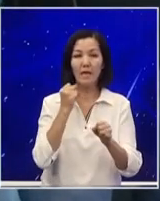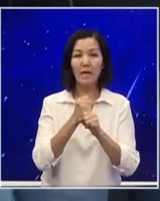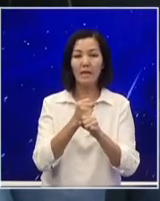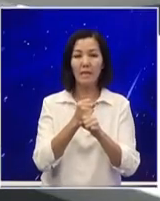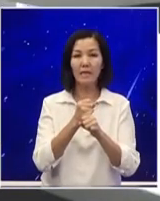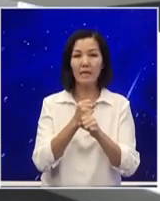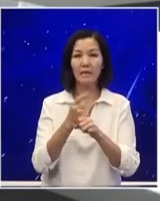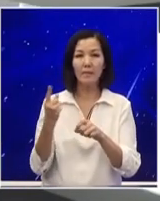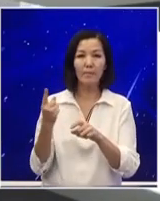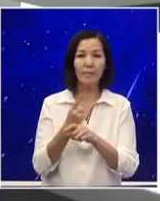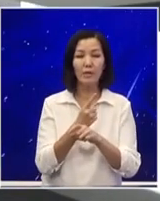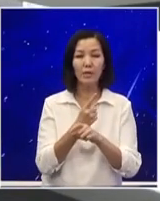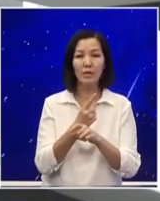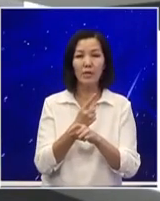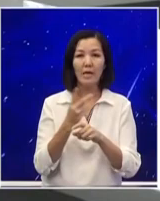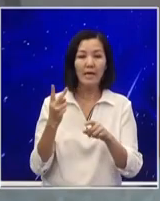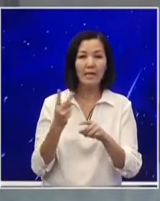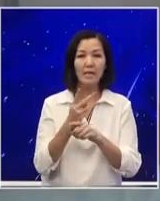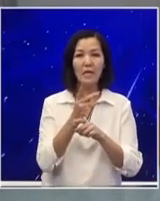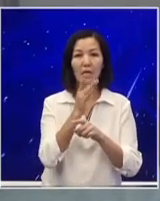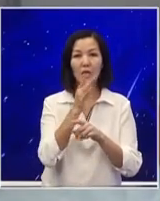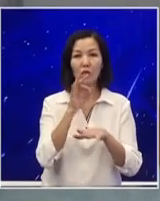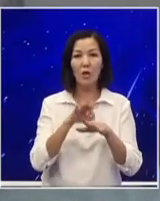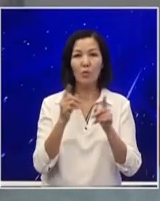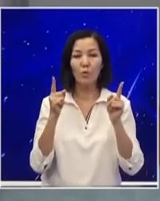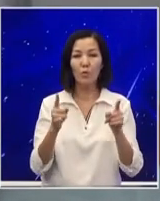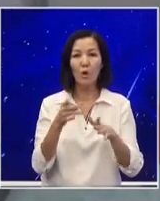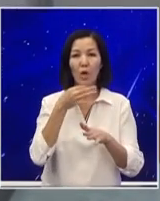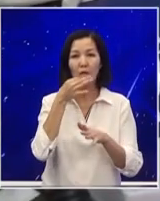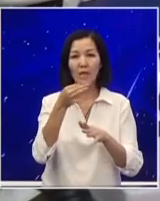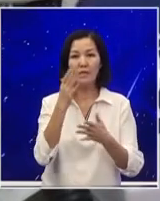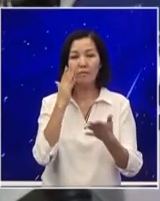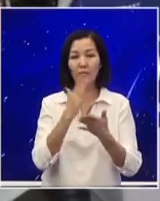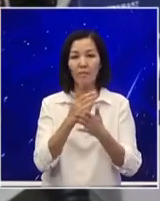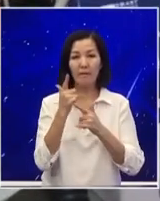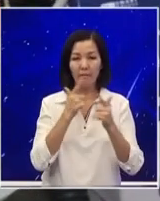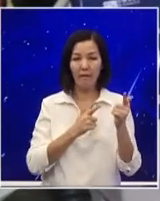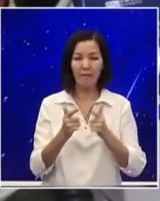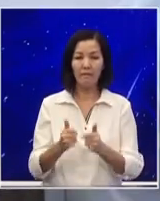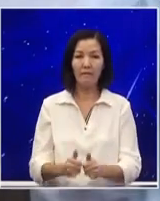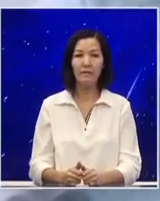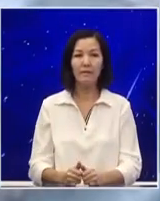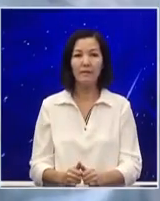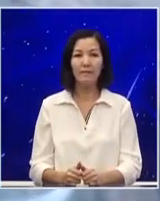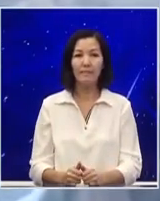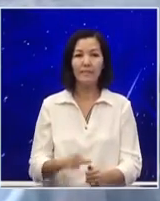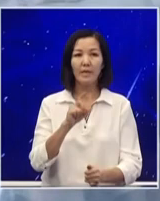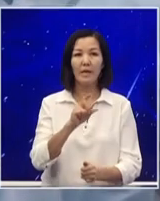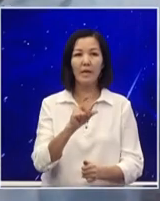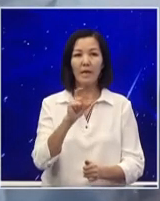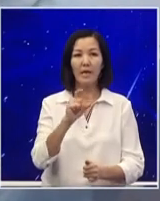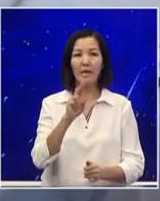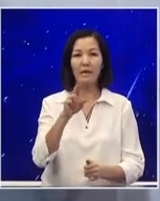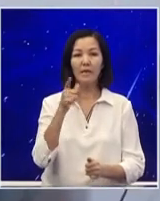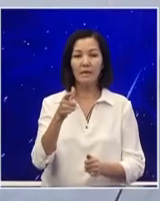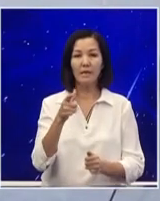сақталып, алғашқы толқынға қарағанда ақ халаттылардың көп тәжірибе жинағаны айқын аңғарылып тұр. Мынау ЭКГ аппарат сразу на